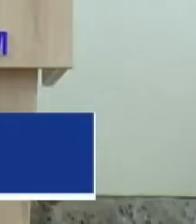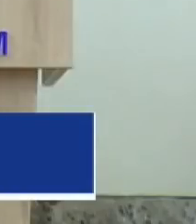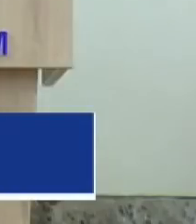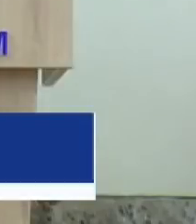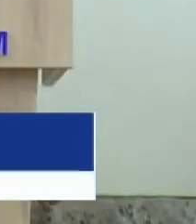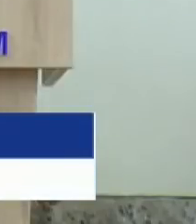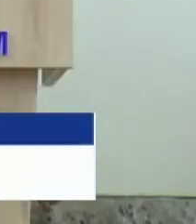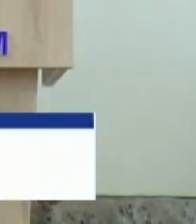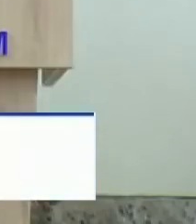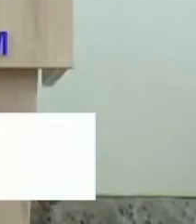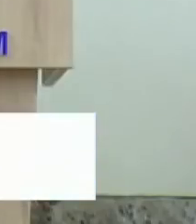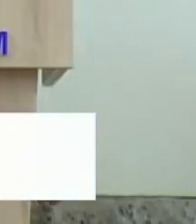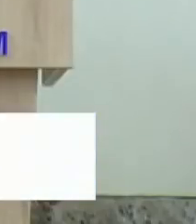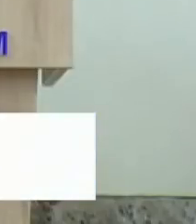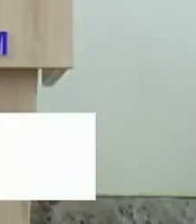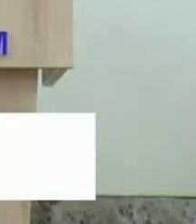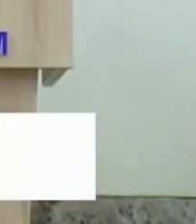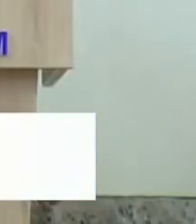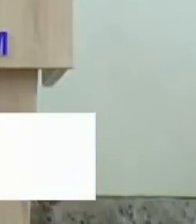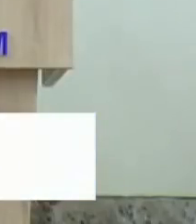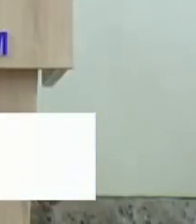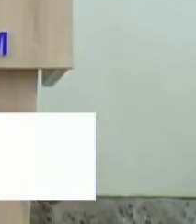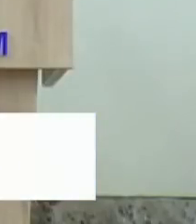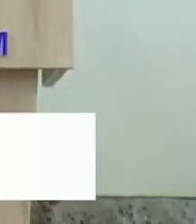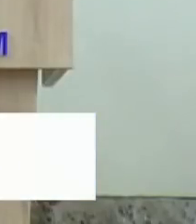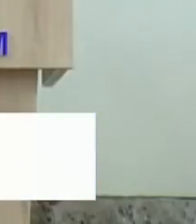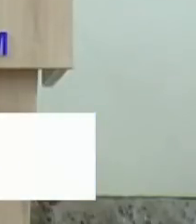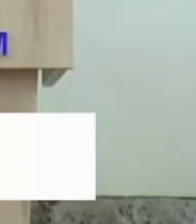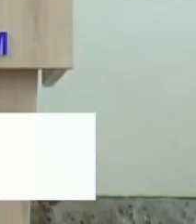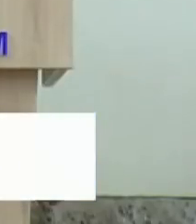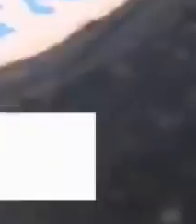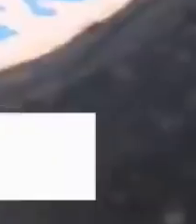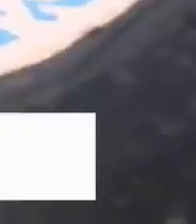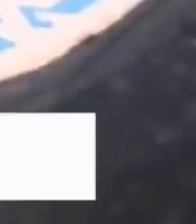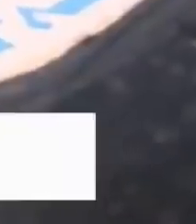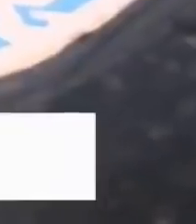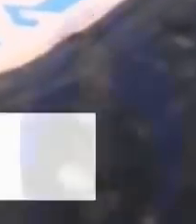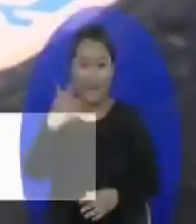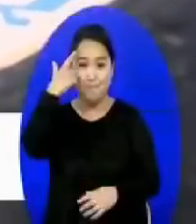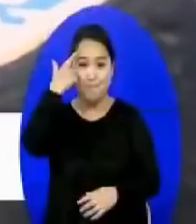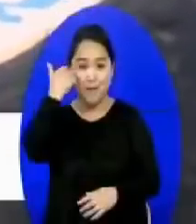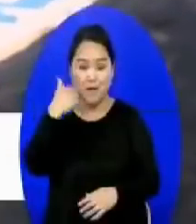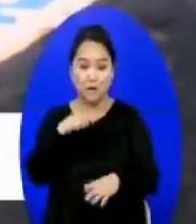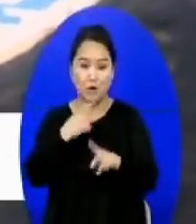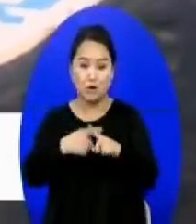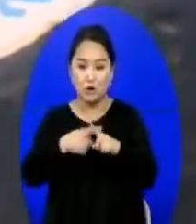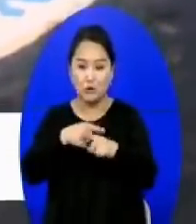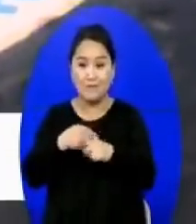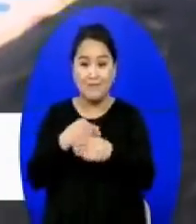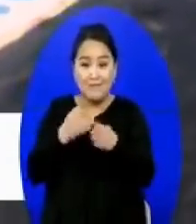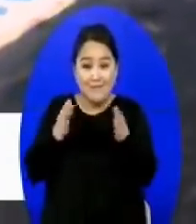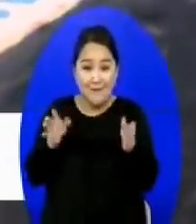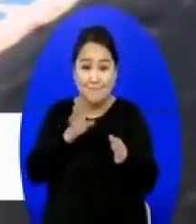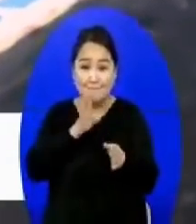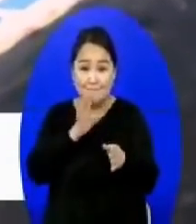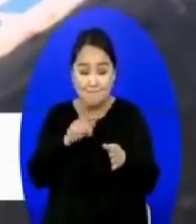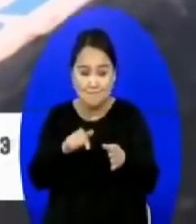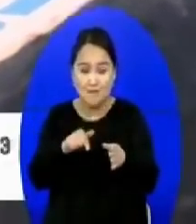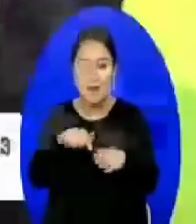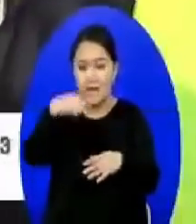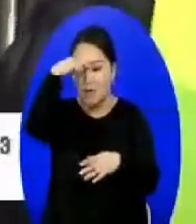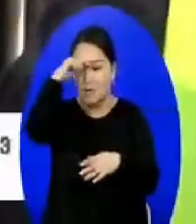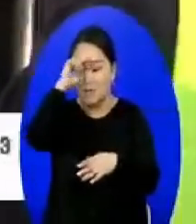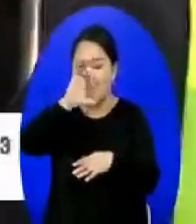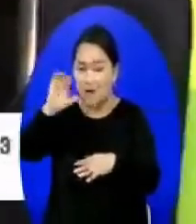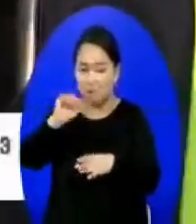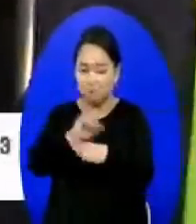21 хүнийг ажиглалтанд авсан байна. Өчигдрийн байдлаар маргааш хот хоорондын хөдөлгөөнийг нэгт холбогдуулан эрүүл мэндийн байгууллагууд